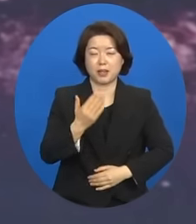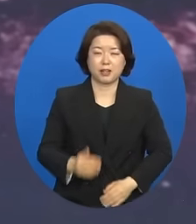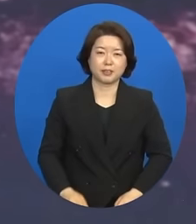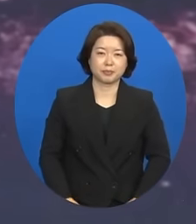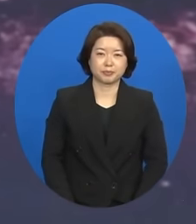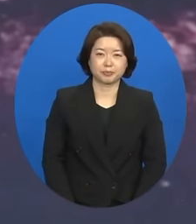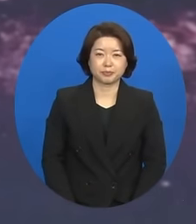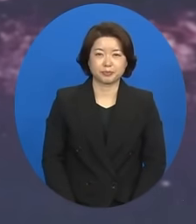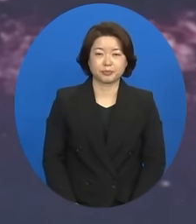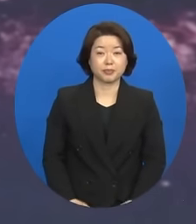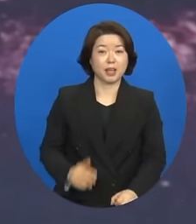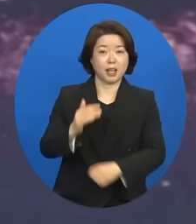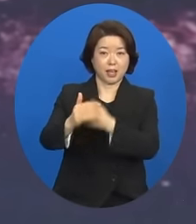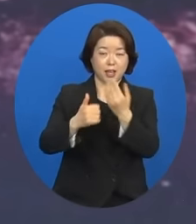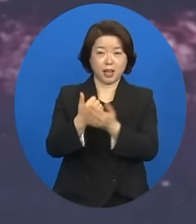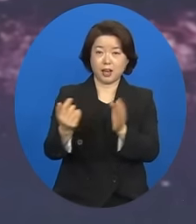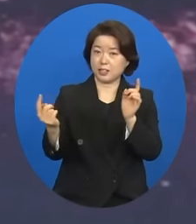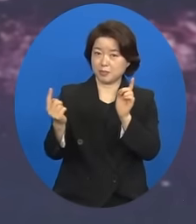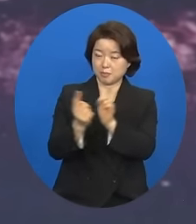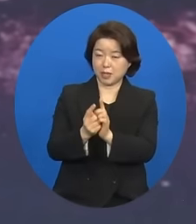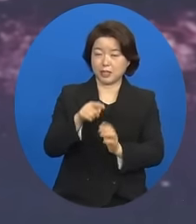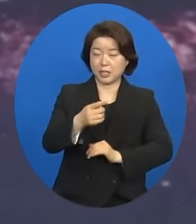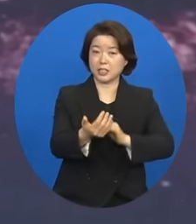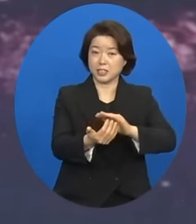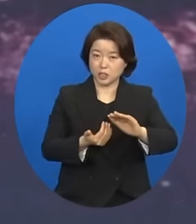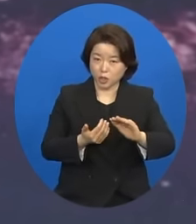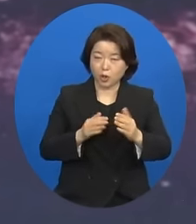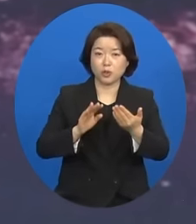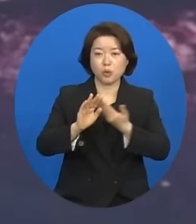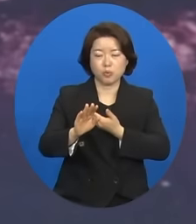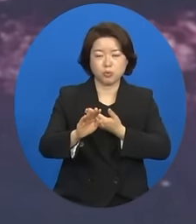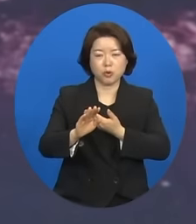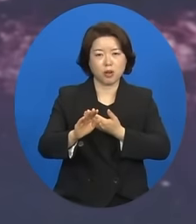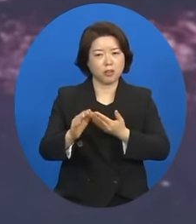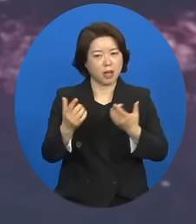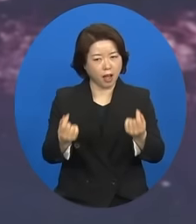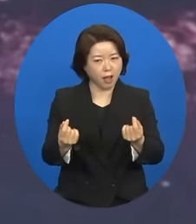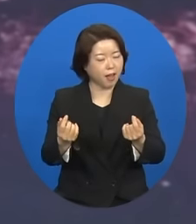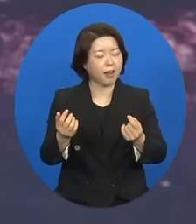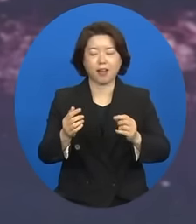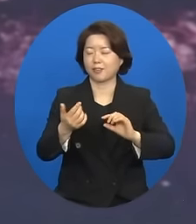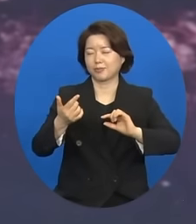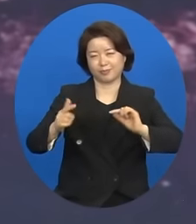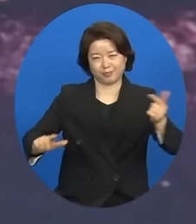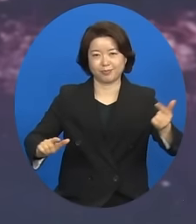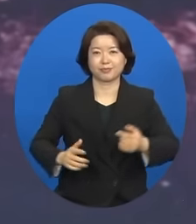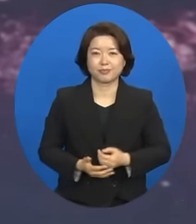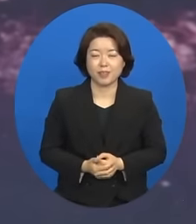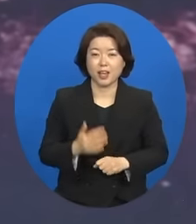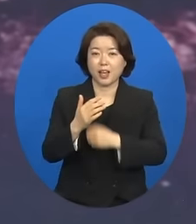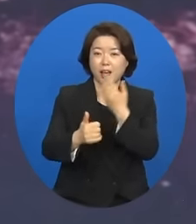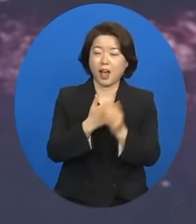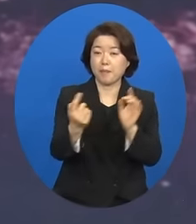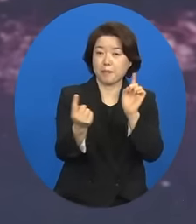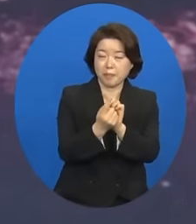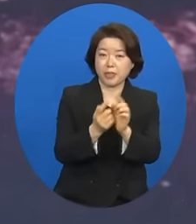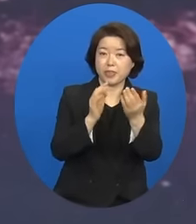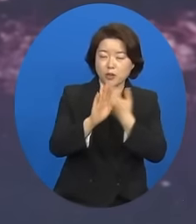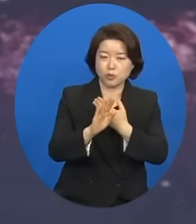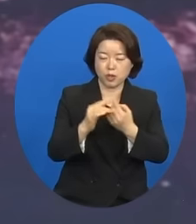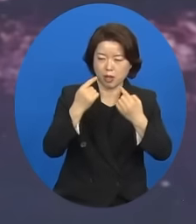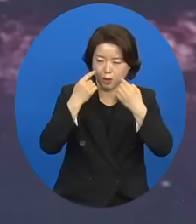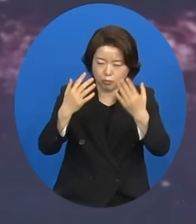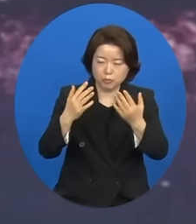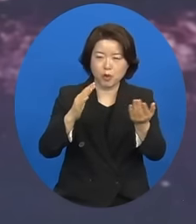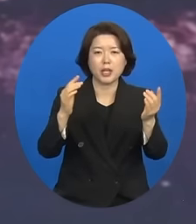것이죠 하나님을 만난이 전과 이후는 같을 수가 없습니다 야곱은 하나님을 만난 이후에 분명 변화된